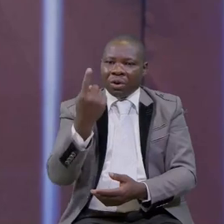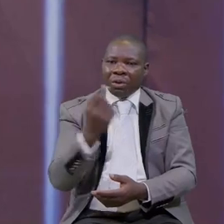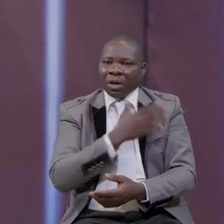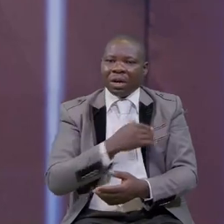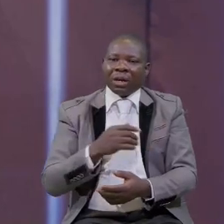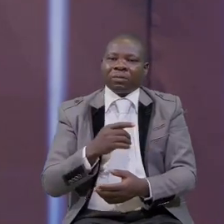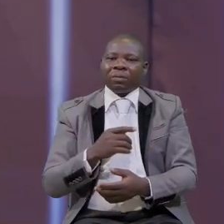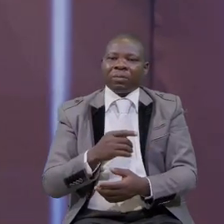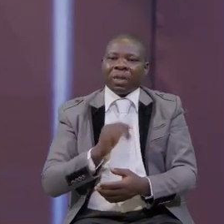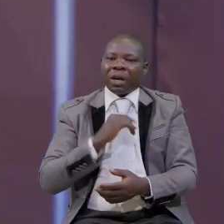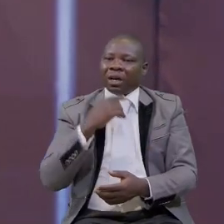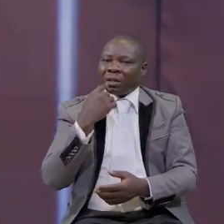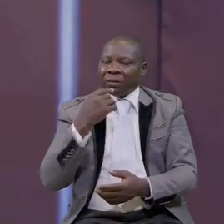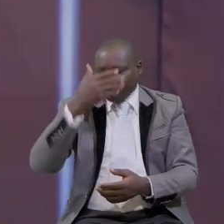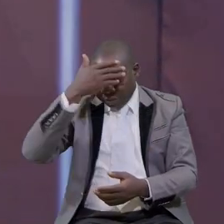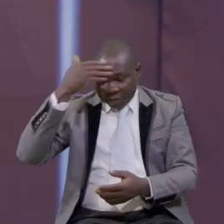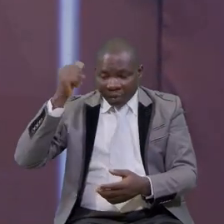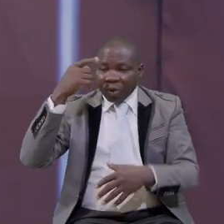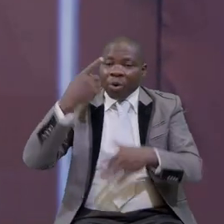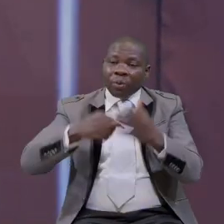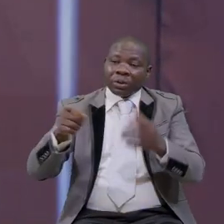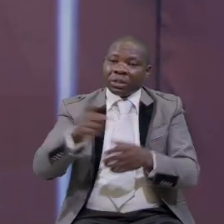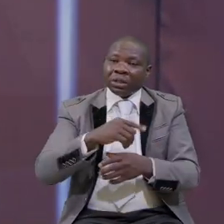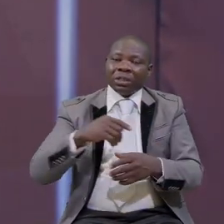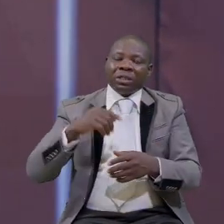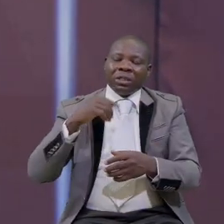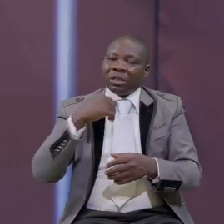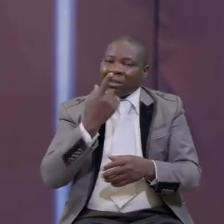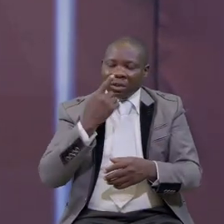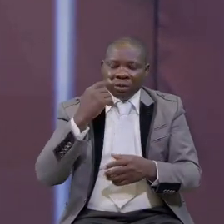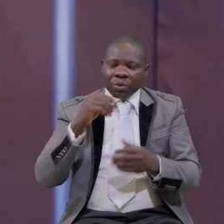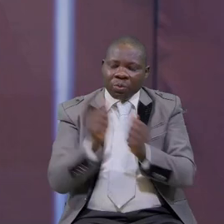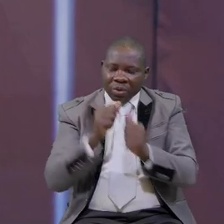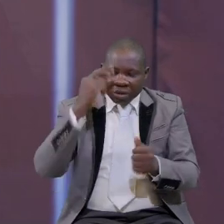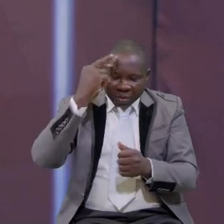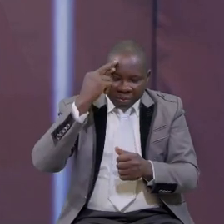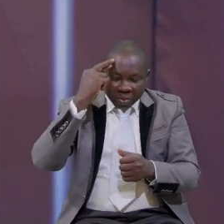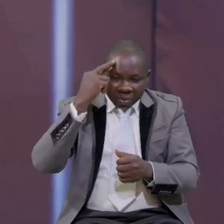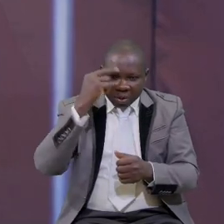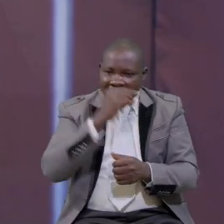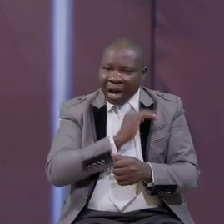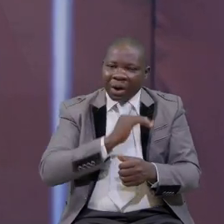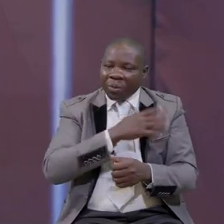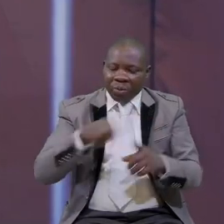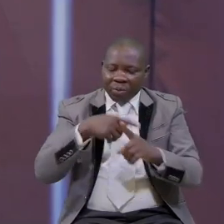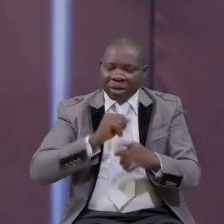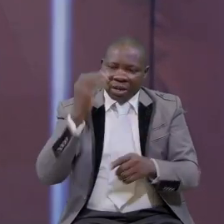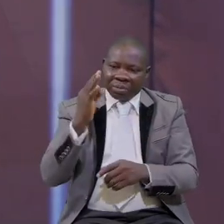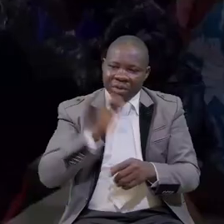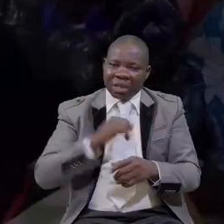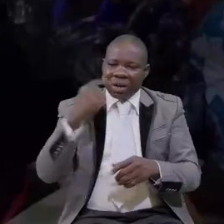délibérément. J'ai oublié ce qu'il avait dit. Quand je prêche, je me rappelle toujours ce que Dieu a